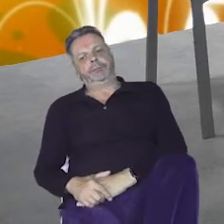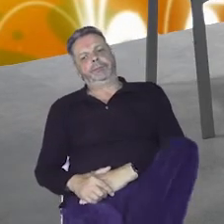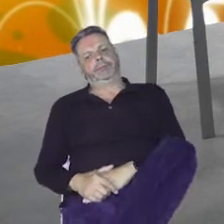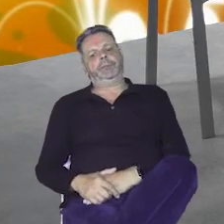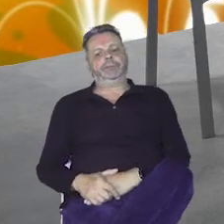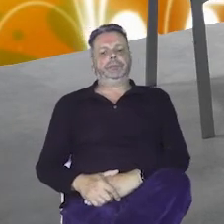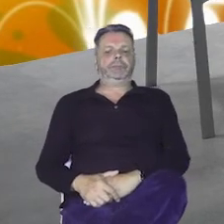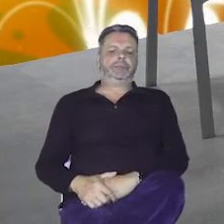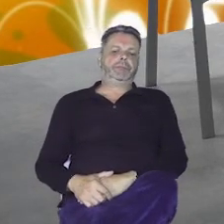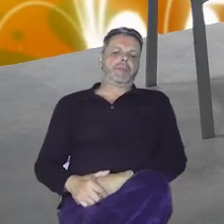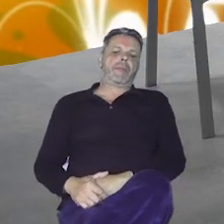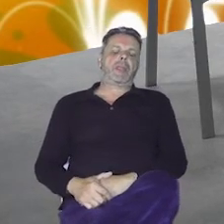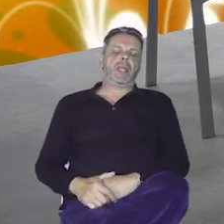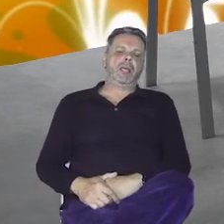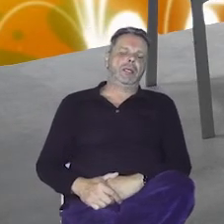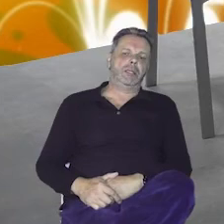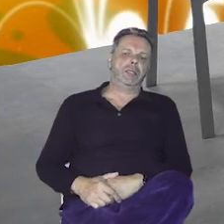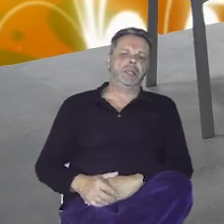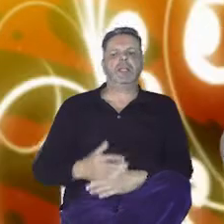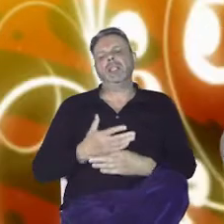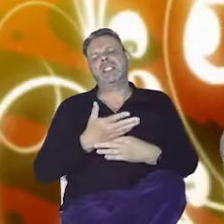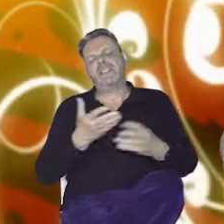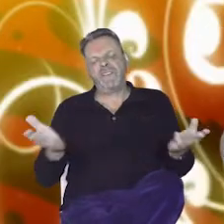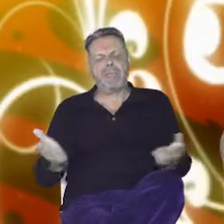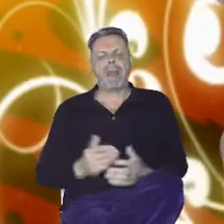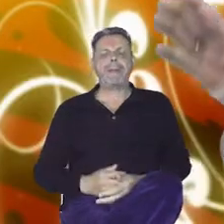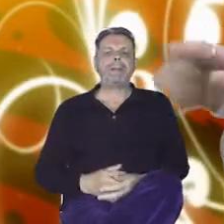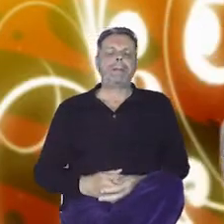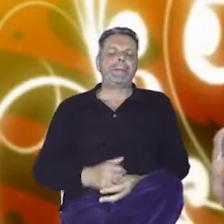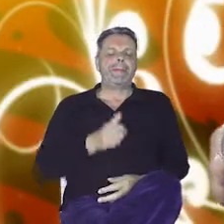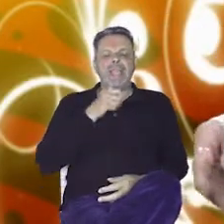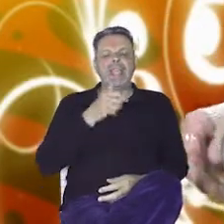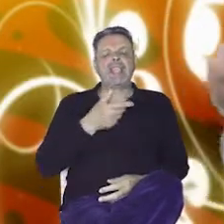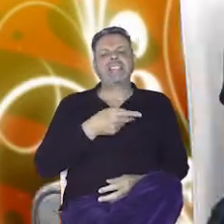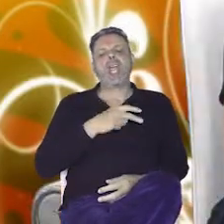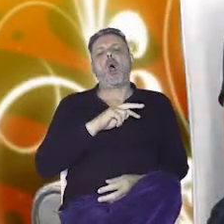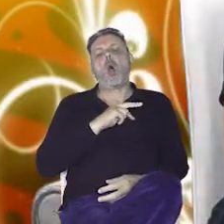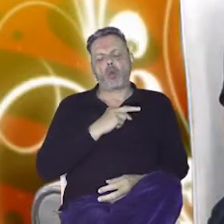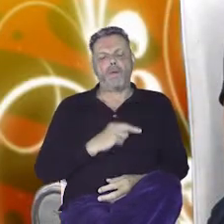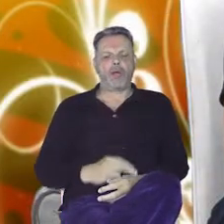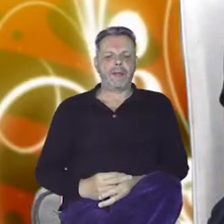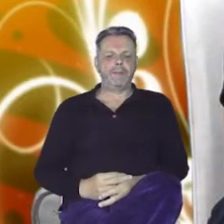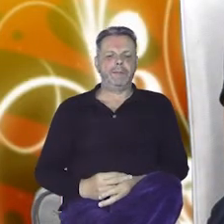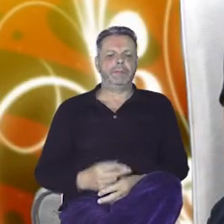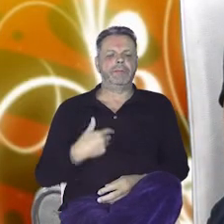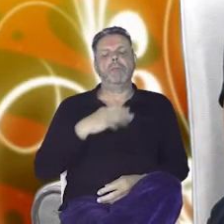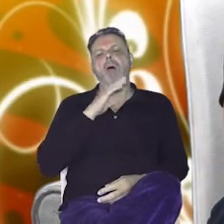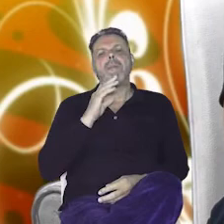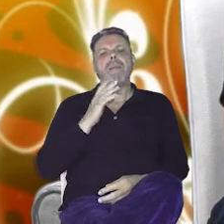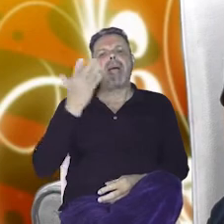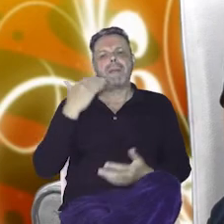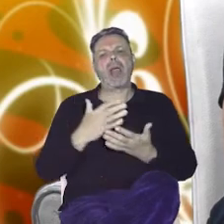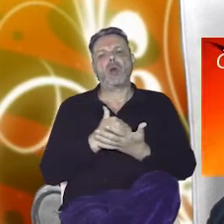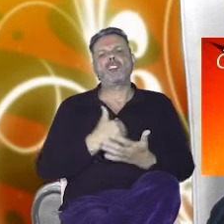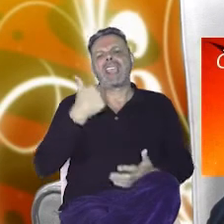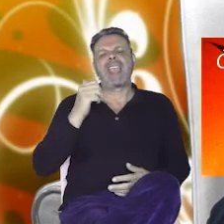kogod sluša ovu emisiju, i da ste odgovorna za ovo što govorite. Nećemo imena. Nećemo. Pa evo, moja majka je bila korisnica jednog